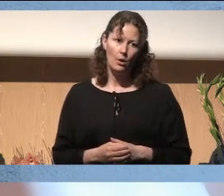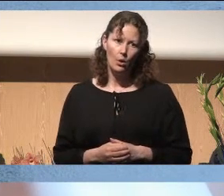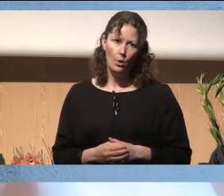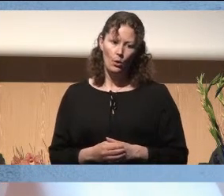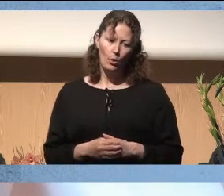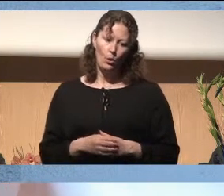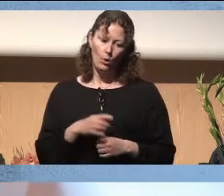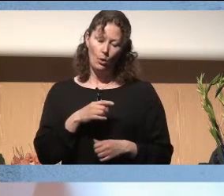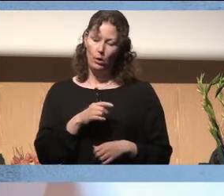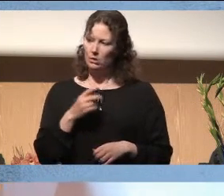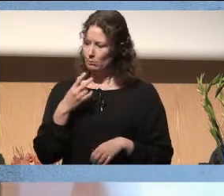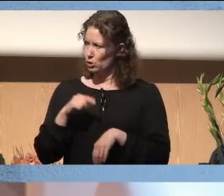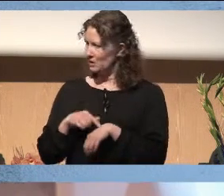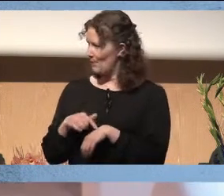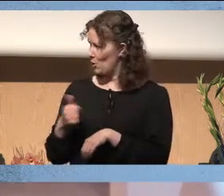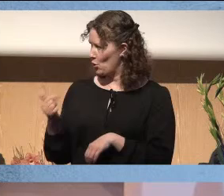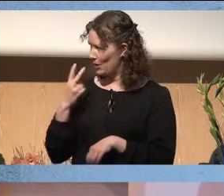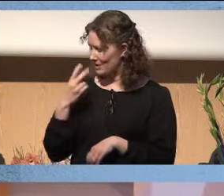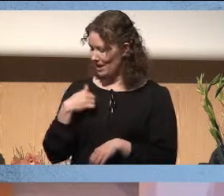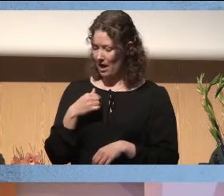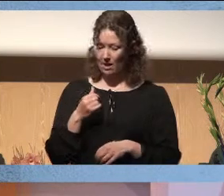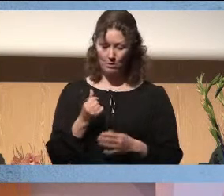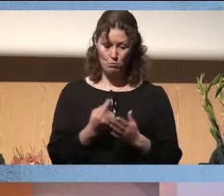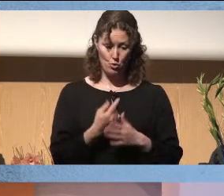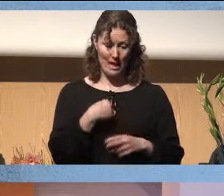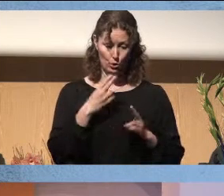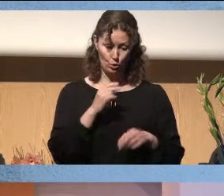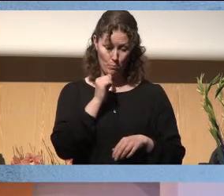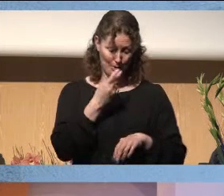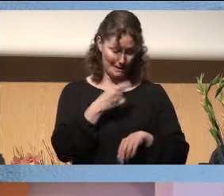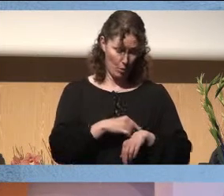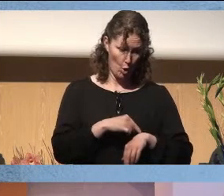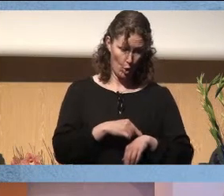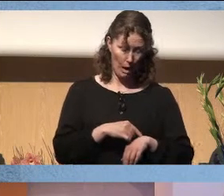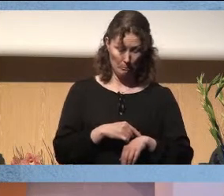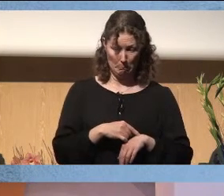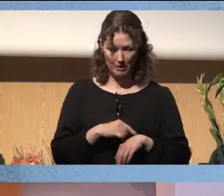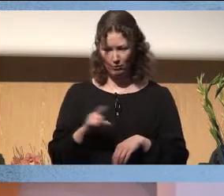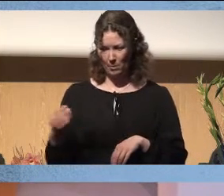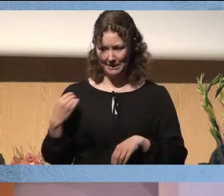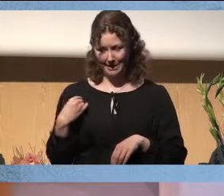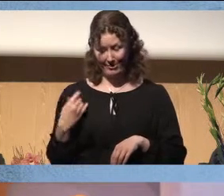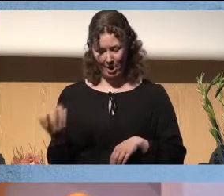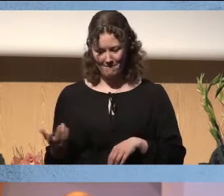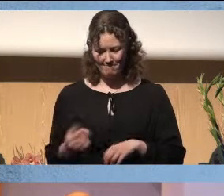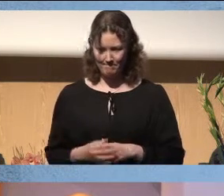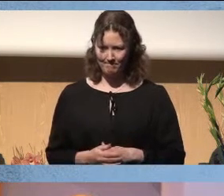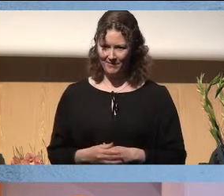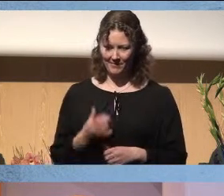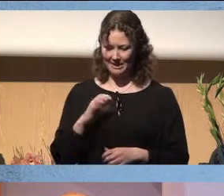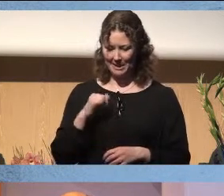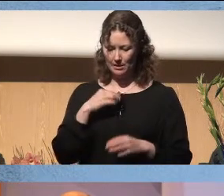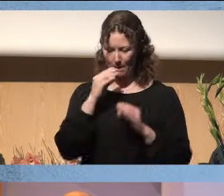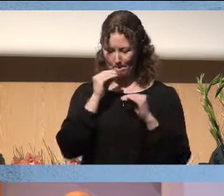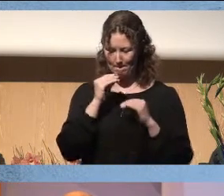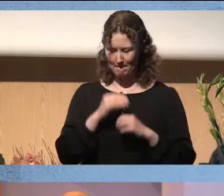Og han begynner å se på klokka, skjønner jeg, så det skulle sikkert jeg ha gjort det, men det pleier jeg aldri å gjøre, så får vi bare si fra. Nå ikke vil jeg skal snakke